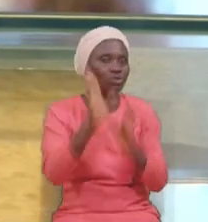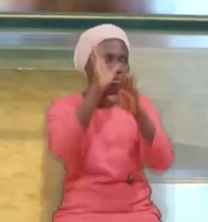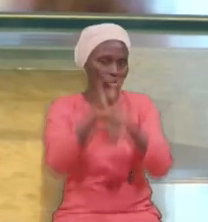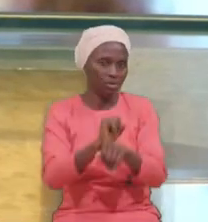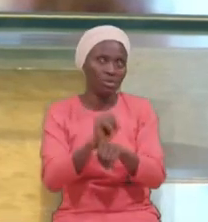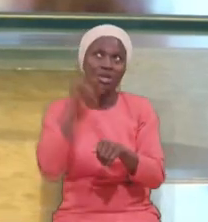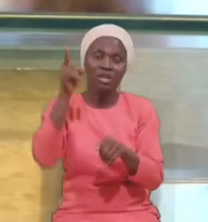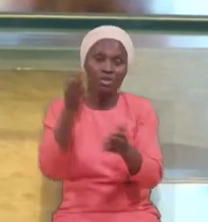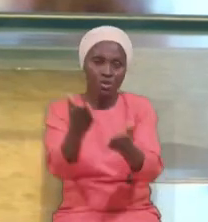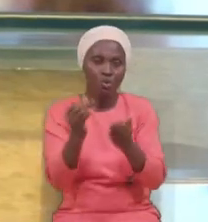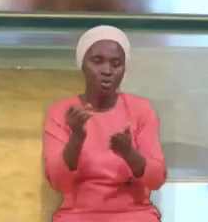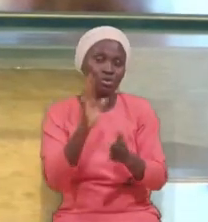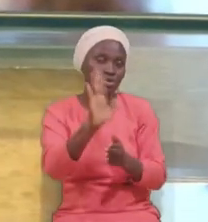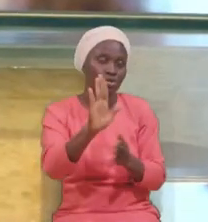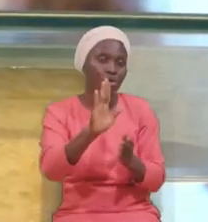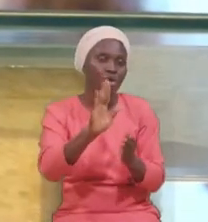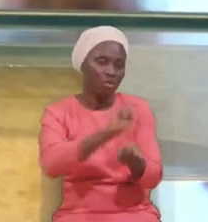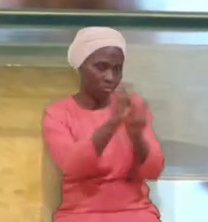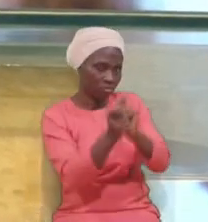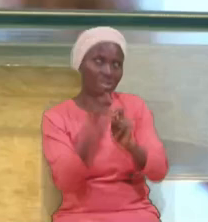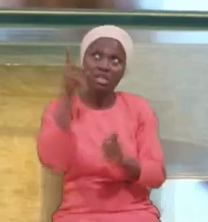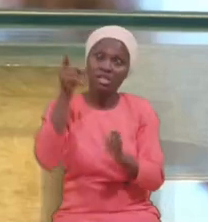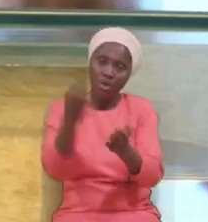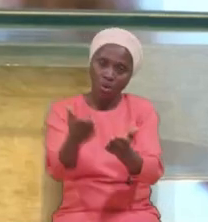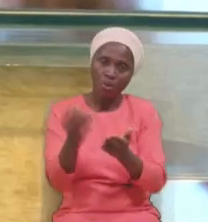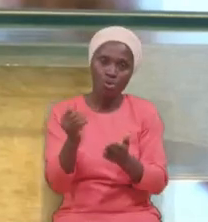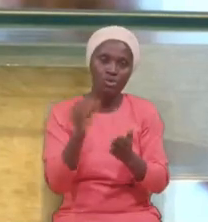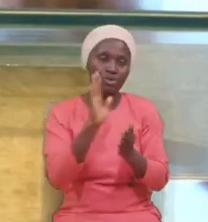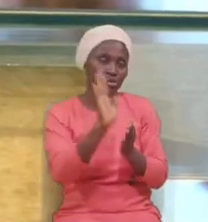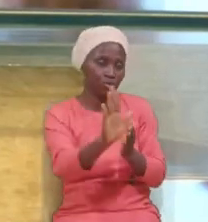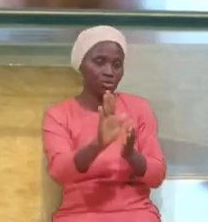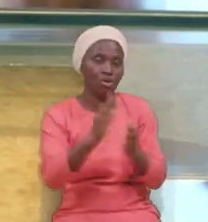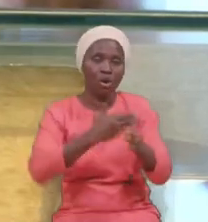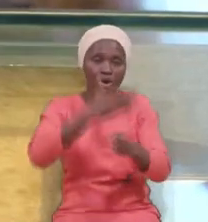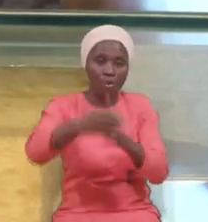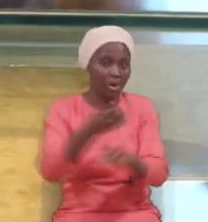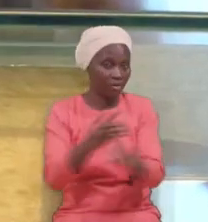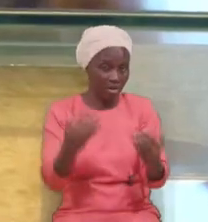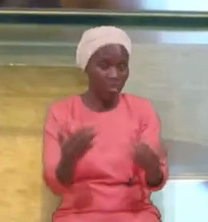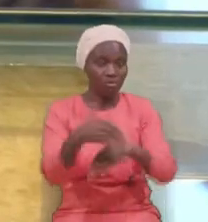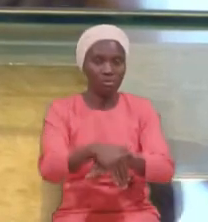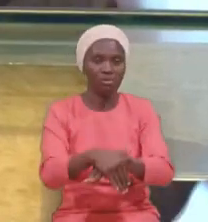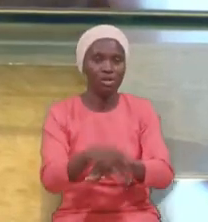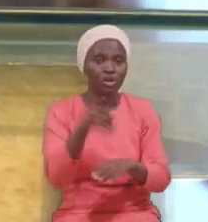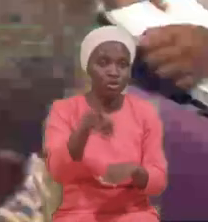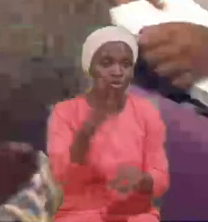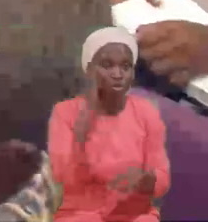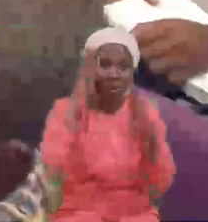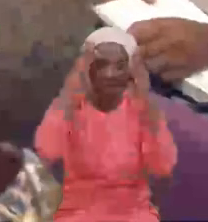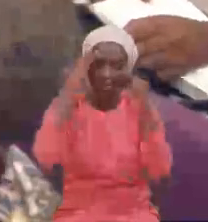votre miracle. Il désire votre transformation. Il désire votre délivrance totale. Alors, vous